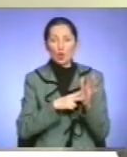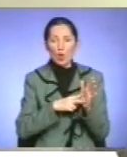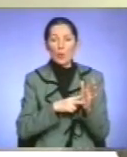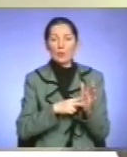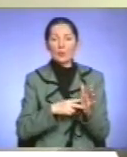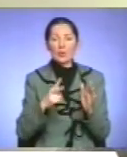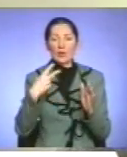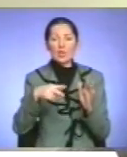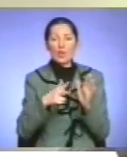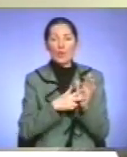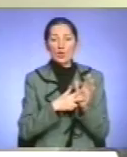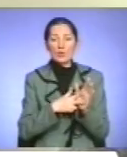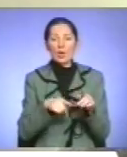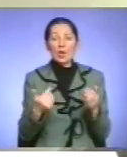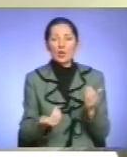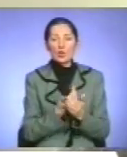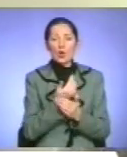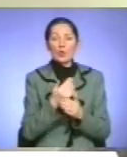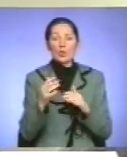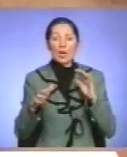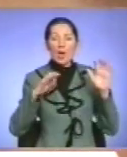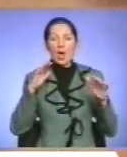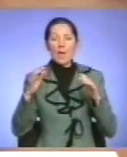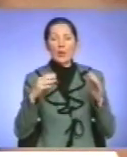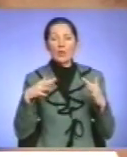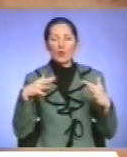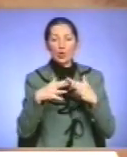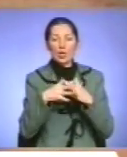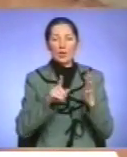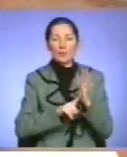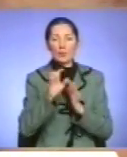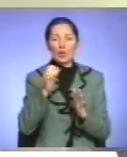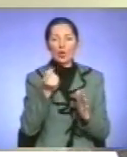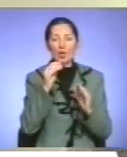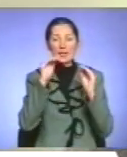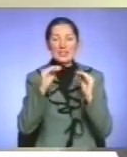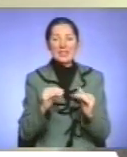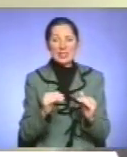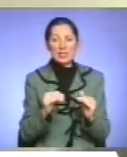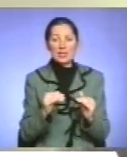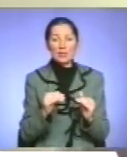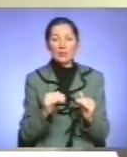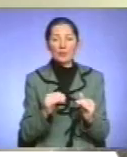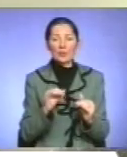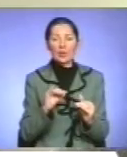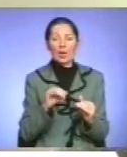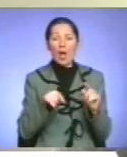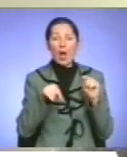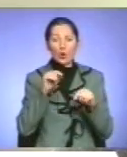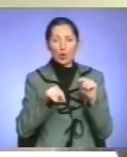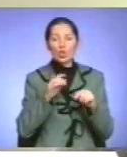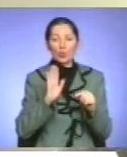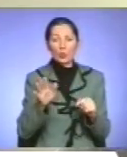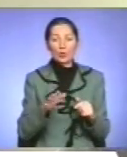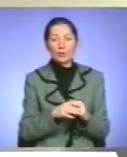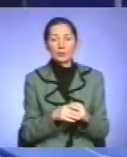знову ж таки очікується проходження атмосферних фронтів, тому температурні показники дещо знизяться і випадатимуть